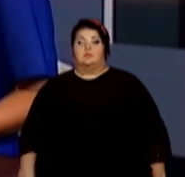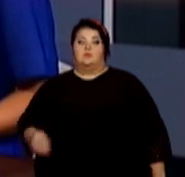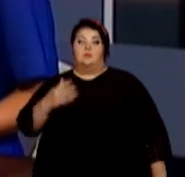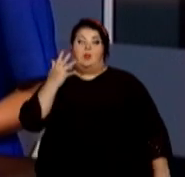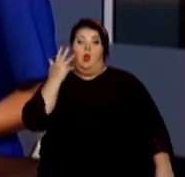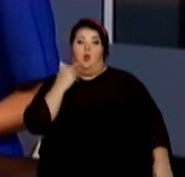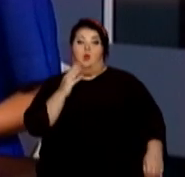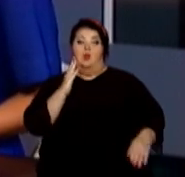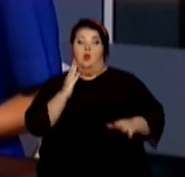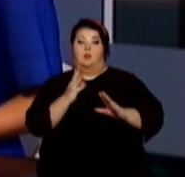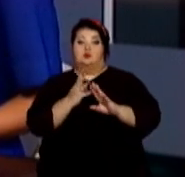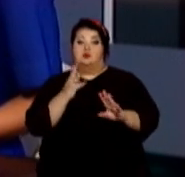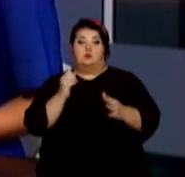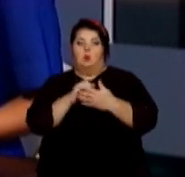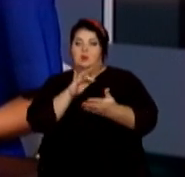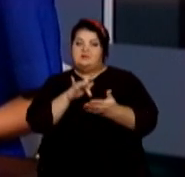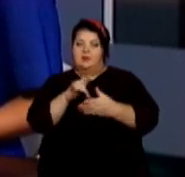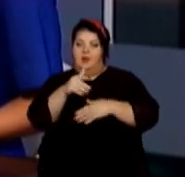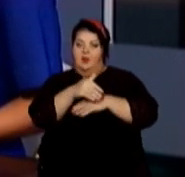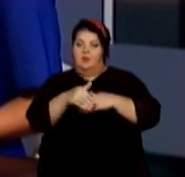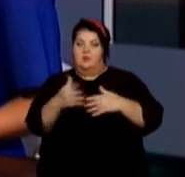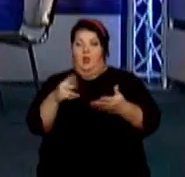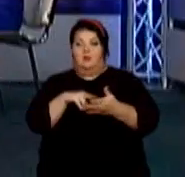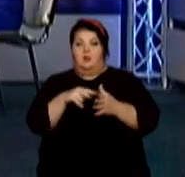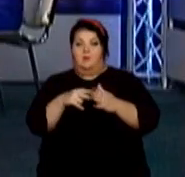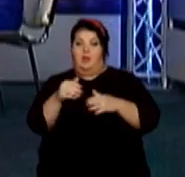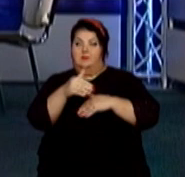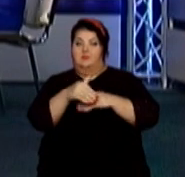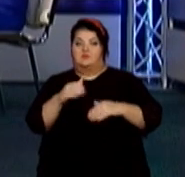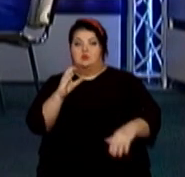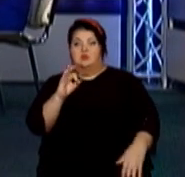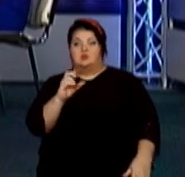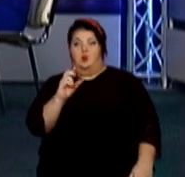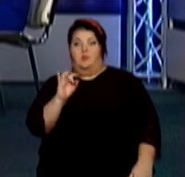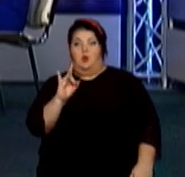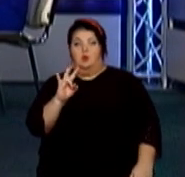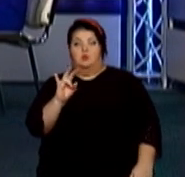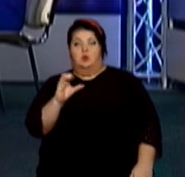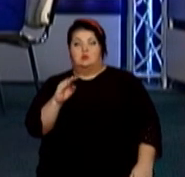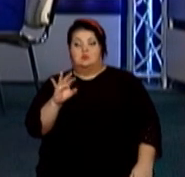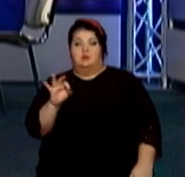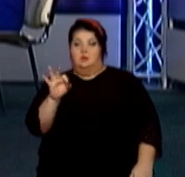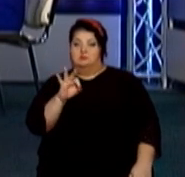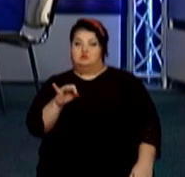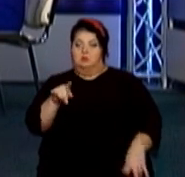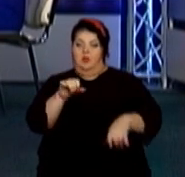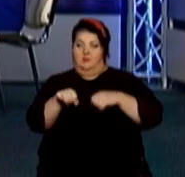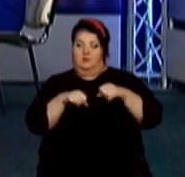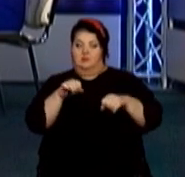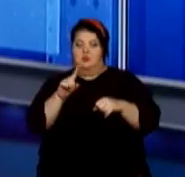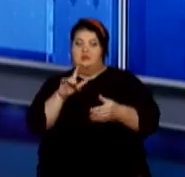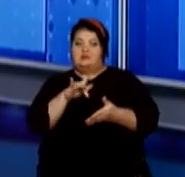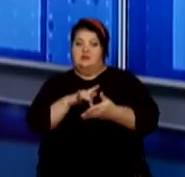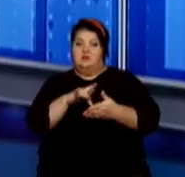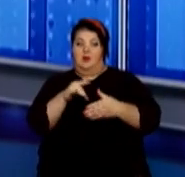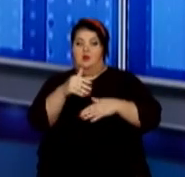Дійде черга до центральних вулиць, які плани щодо вулиці Соборності стосовно облаштування велоінфраструктури? Щодо центральних